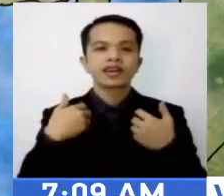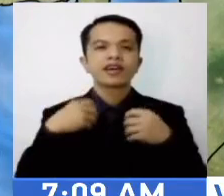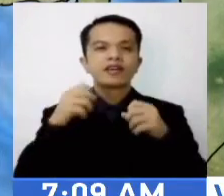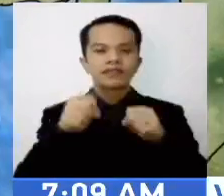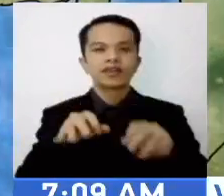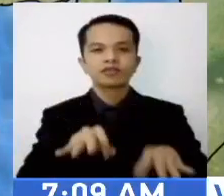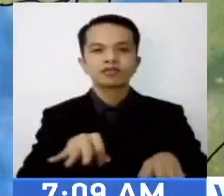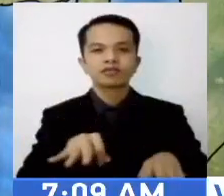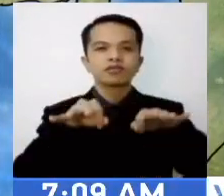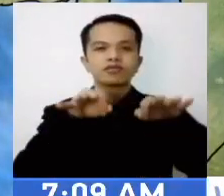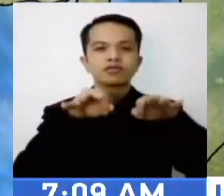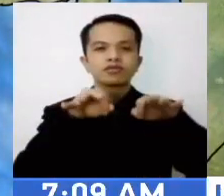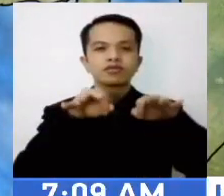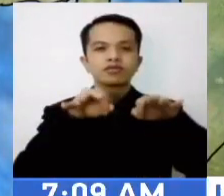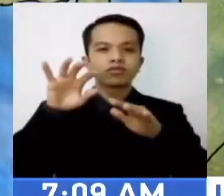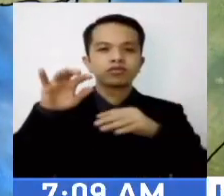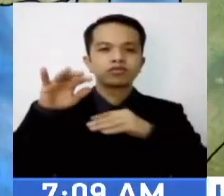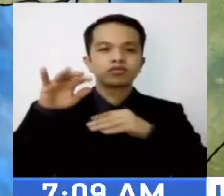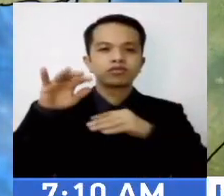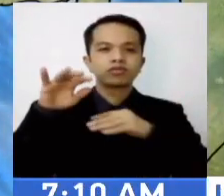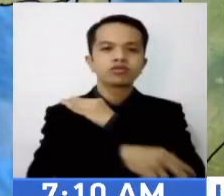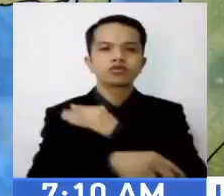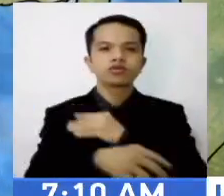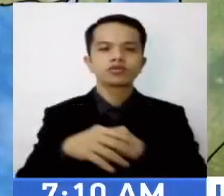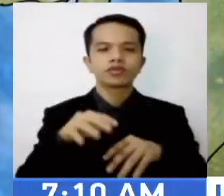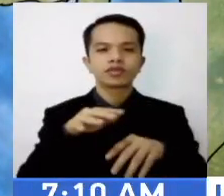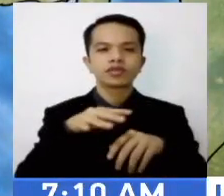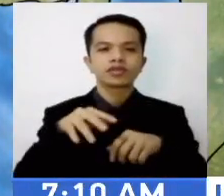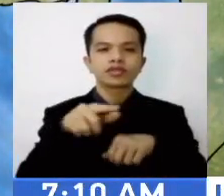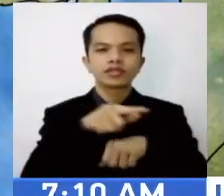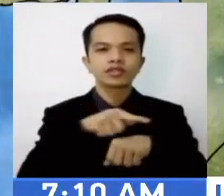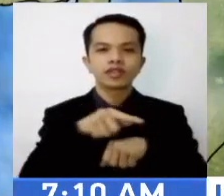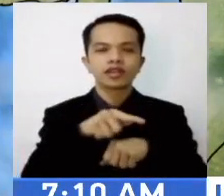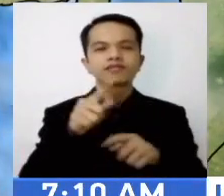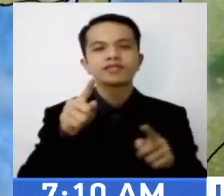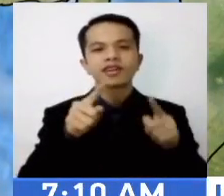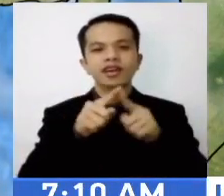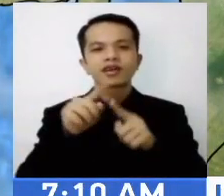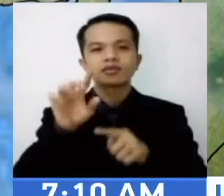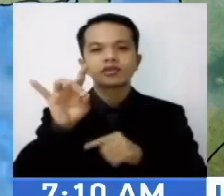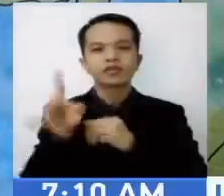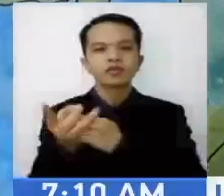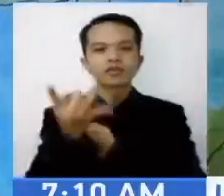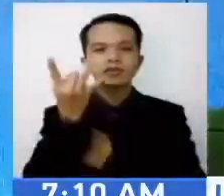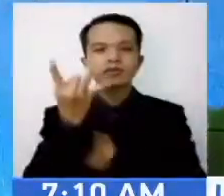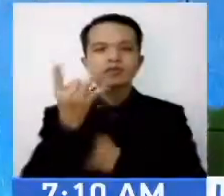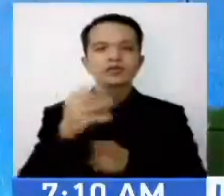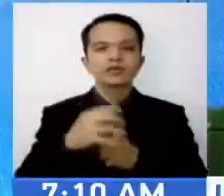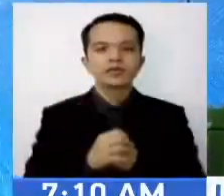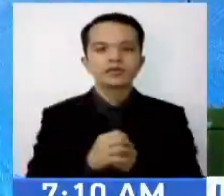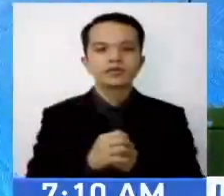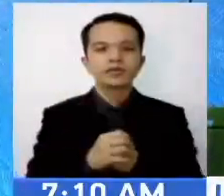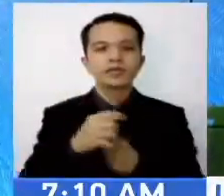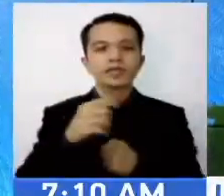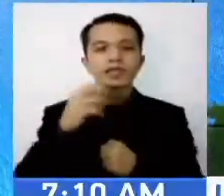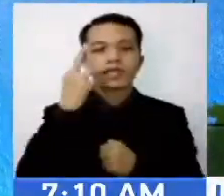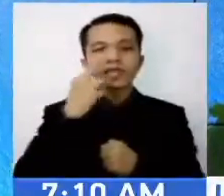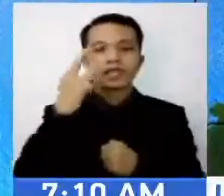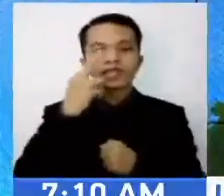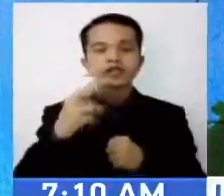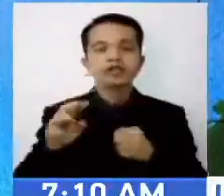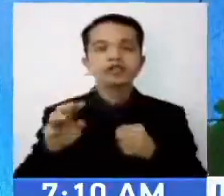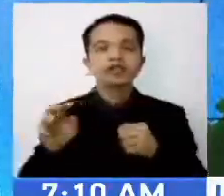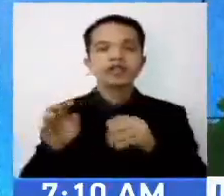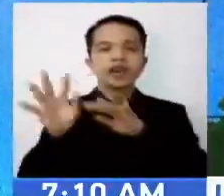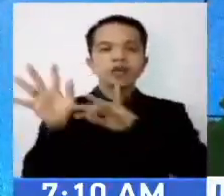pag-uulan doon. Tatagal ang babala hanggang alas 8 ng umaga. Easterlies ang sanhi ng ulan sa Eastern Samar at maging sa ilang bahagi ng